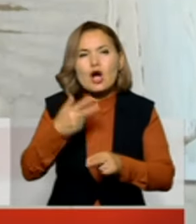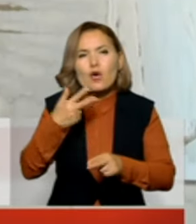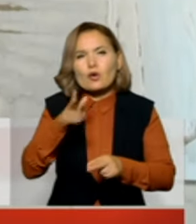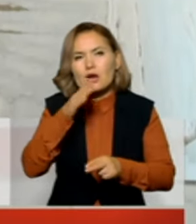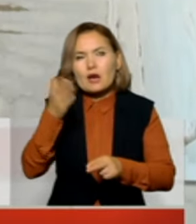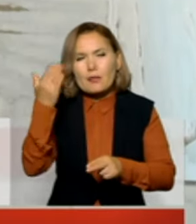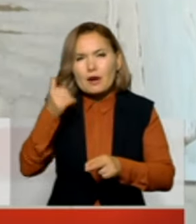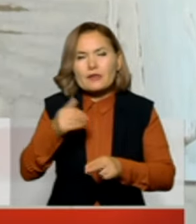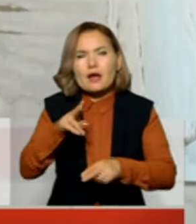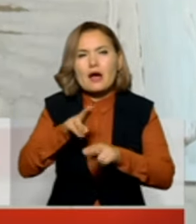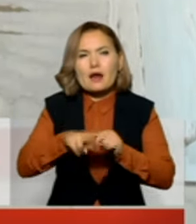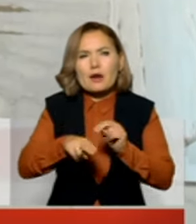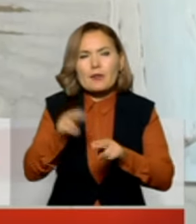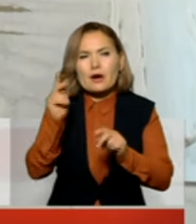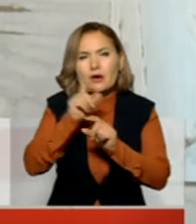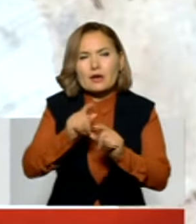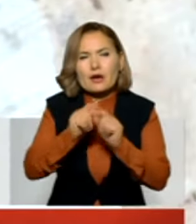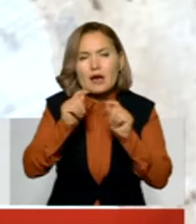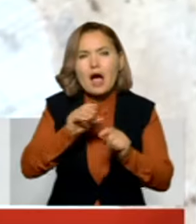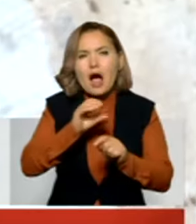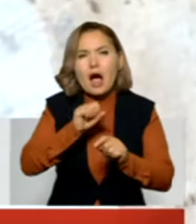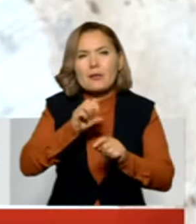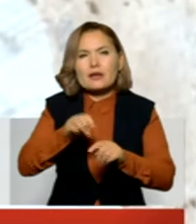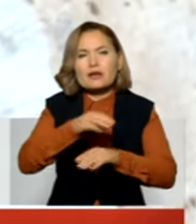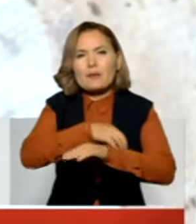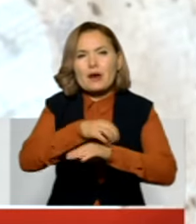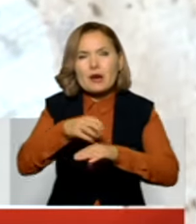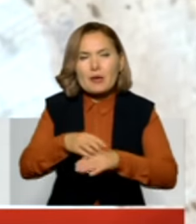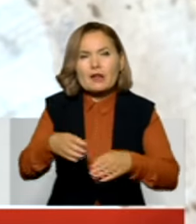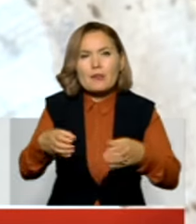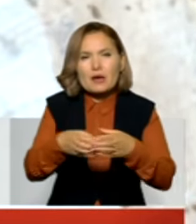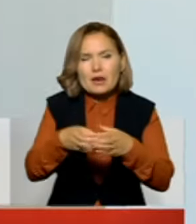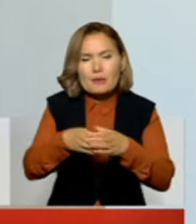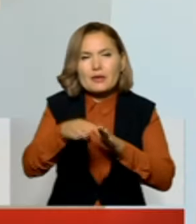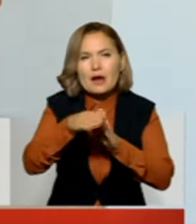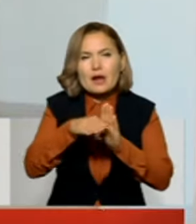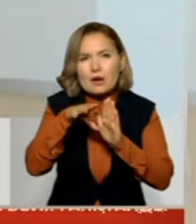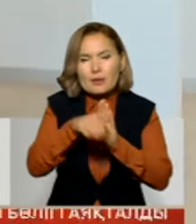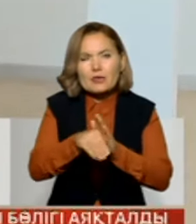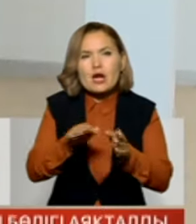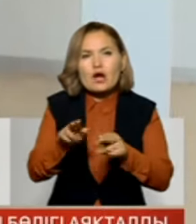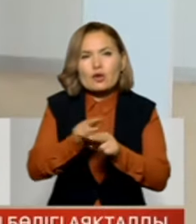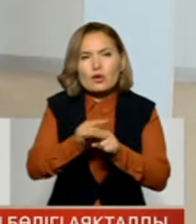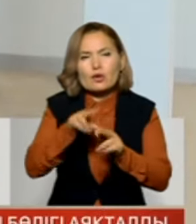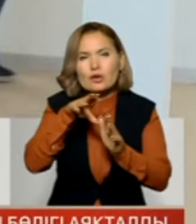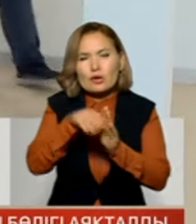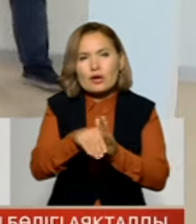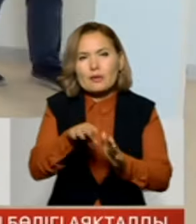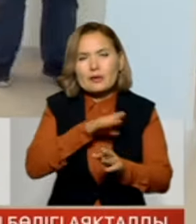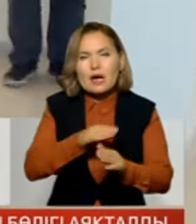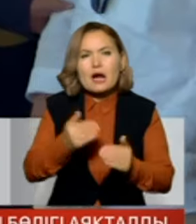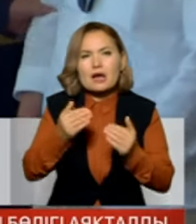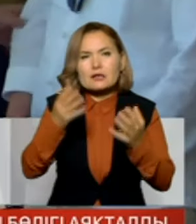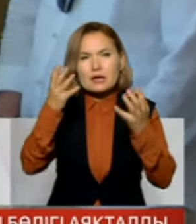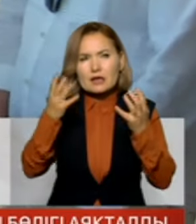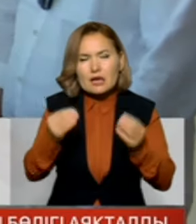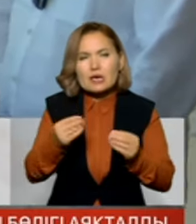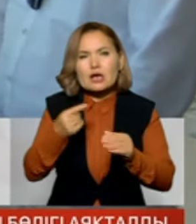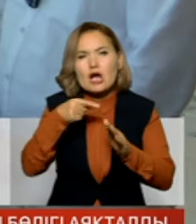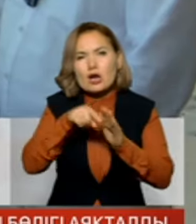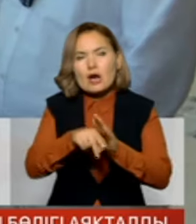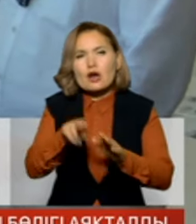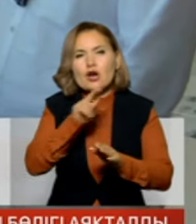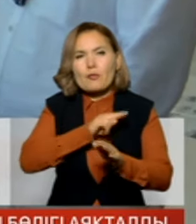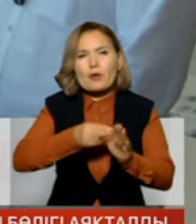30 жыл бұрын салынған білім ордасы Аманат партиясының сайлау алды бағдарламасы аясында күрделі жөндеуден өтіп жатыр. Қазіргі таңда